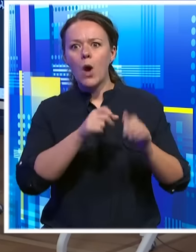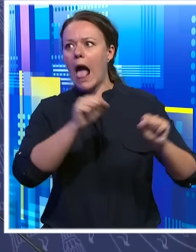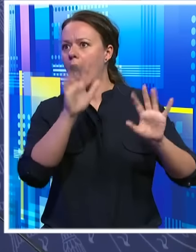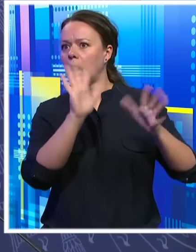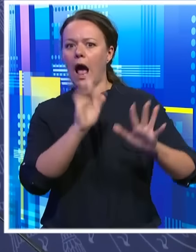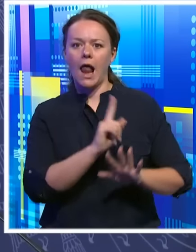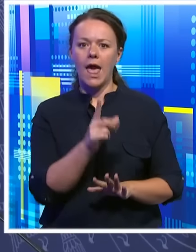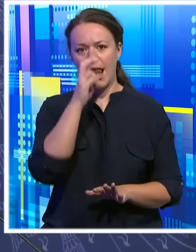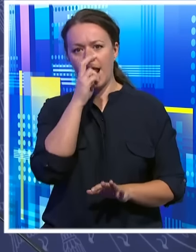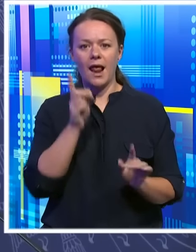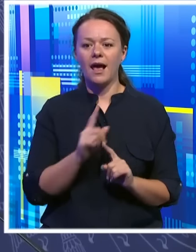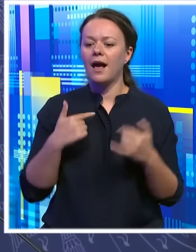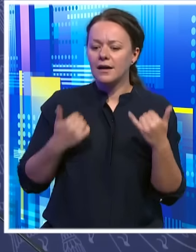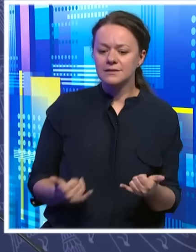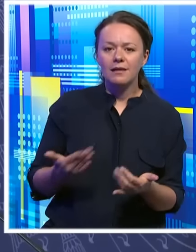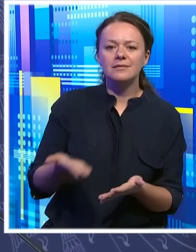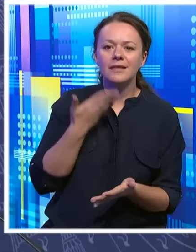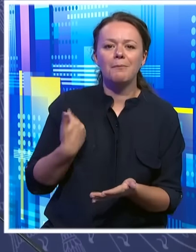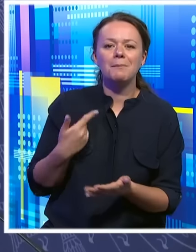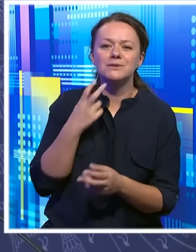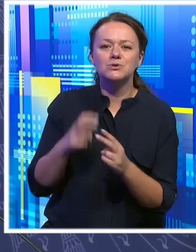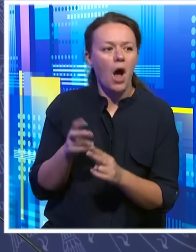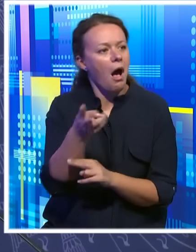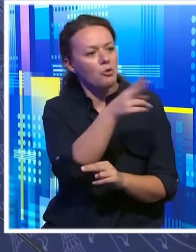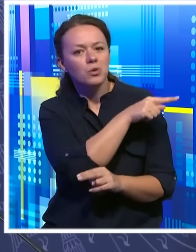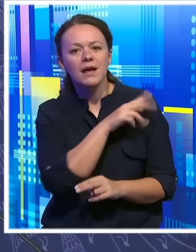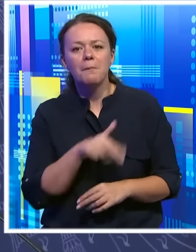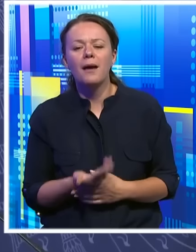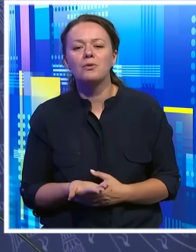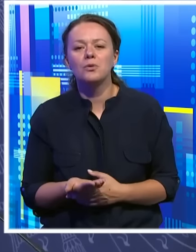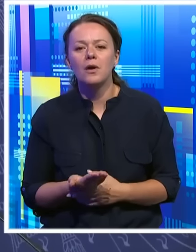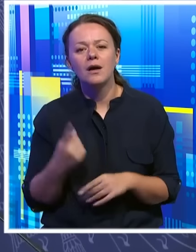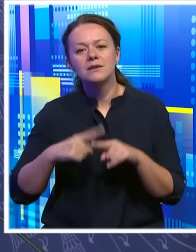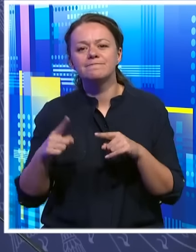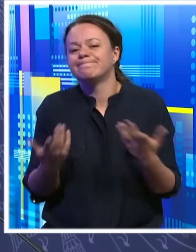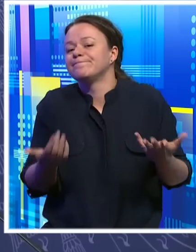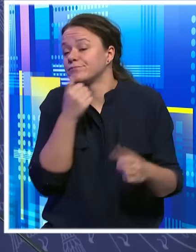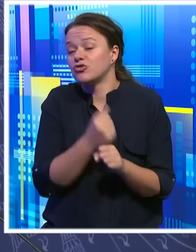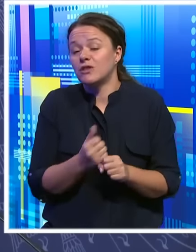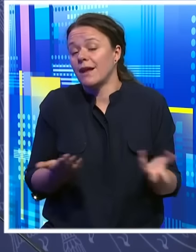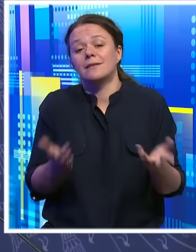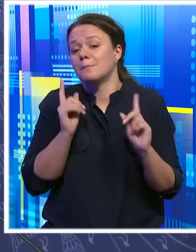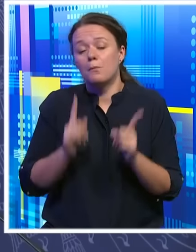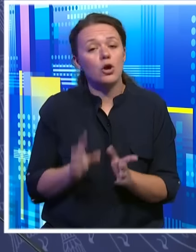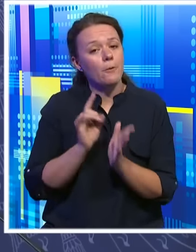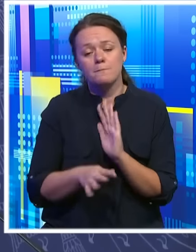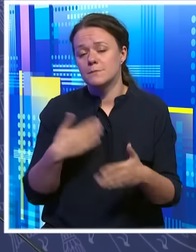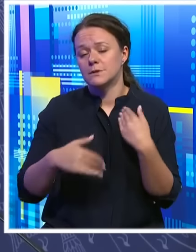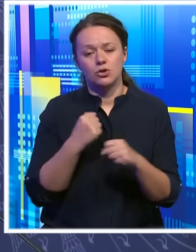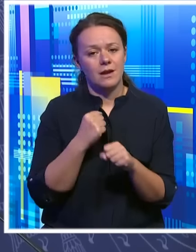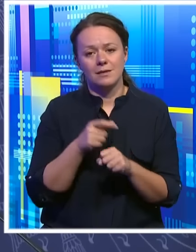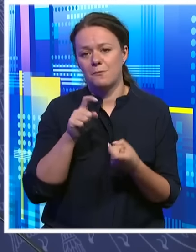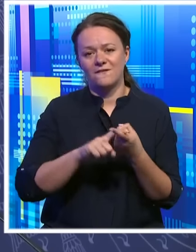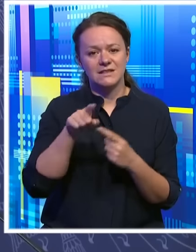tako da mi danas nemamo takvu struju, a neki drugi imaju takvu struju. Šta da radite? I moramo ubrzano da radimo po tom pitanju,